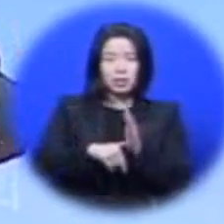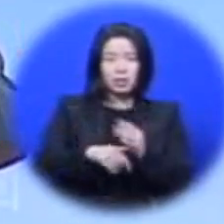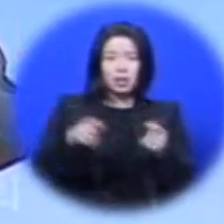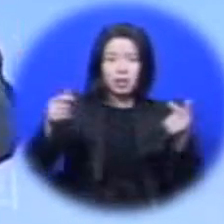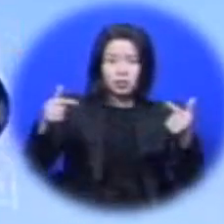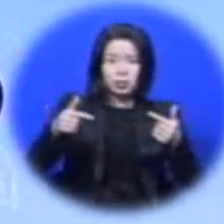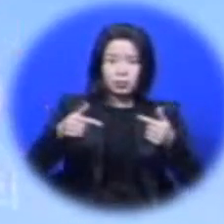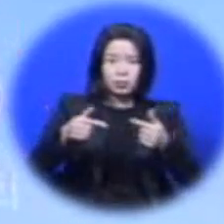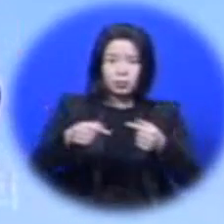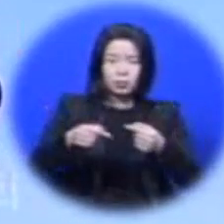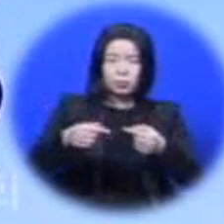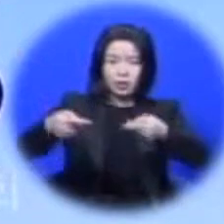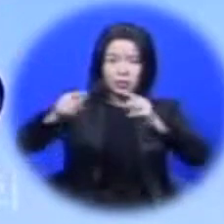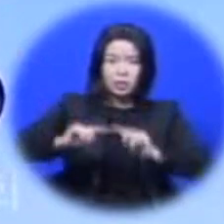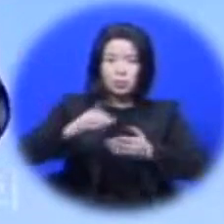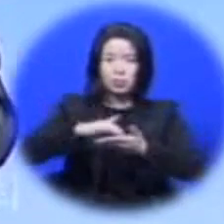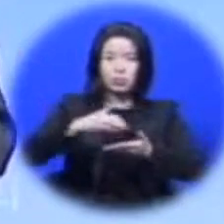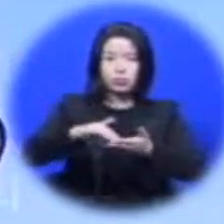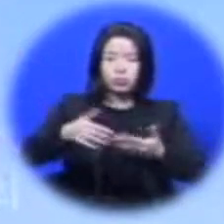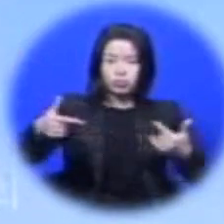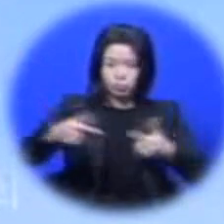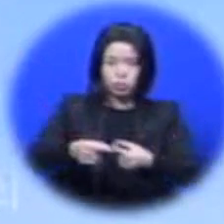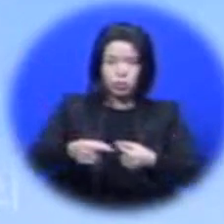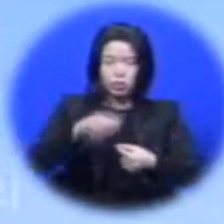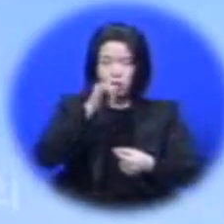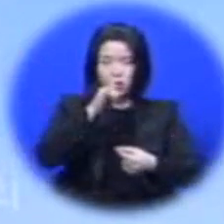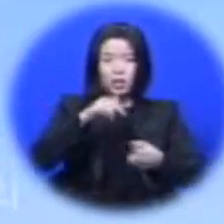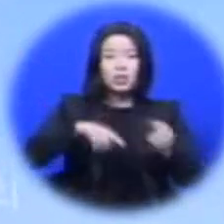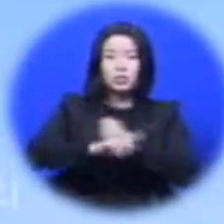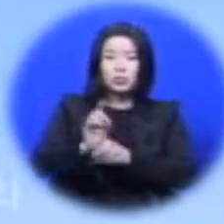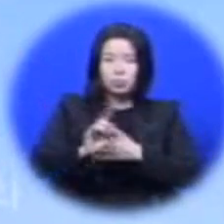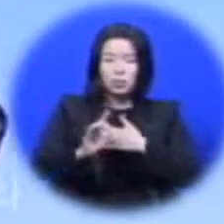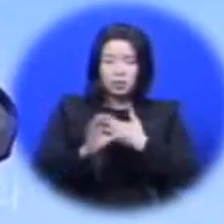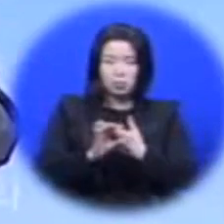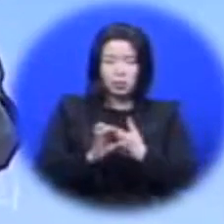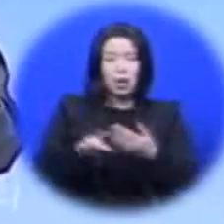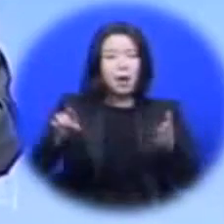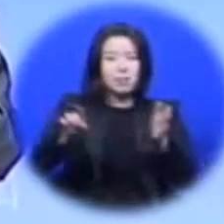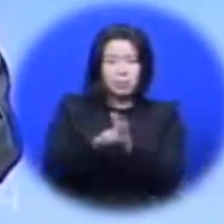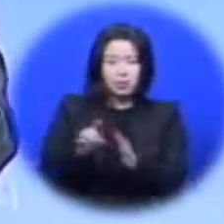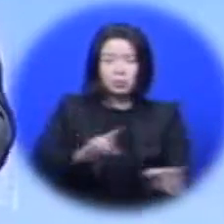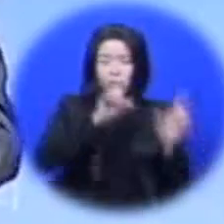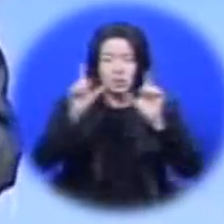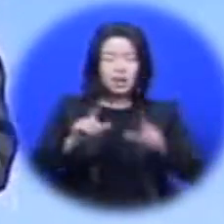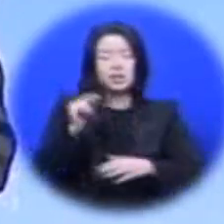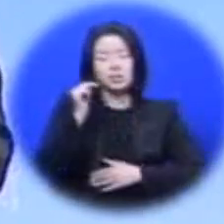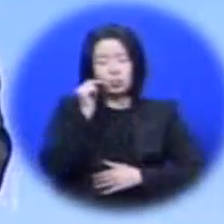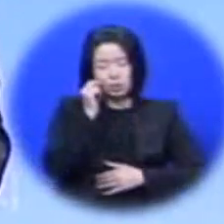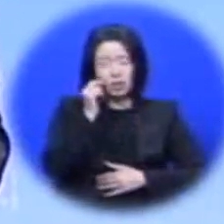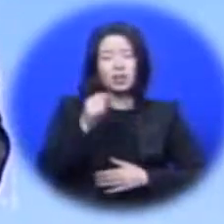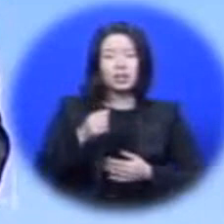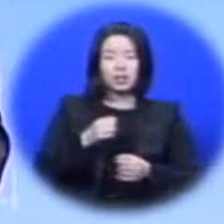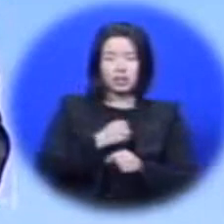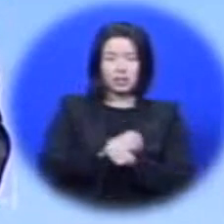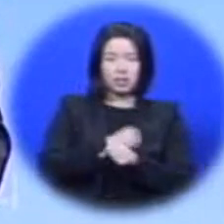점점 출석 인원이 떨어져요. 이유는 알아보니까 믿음으로 살지 못하겠다는 거